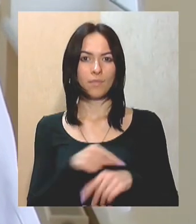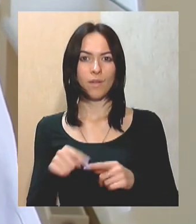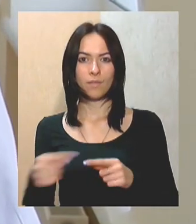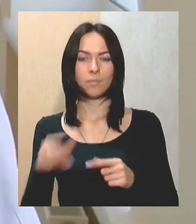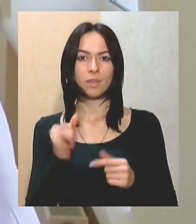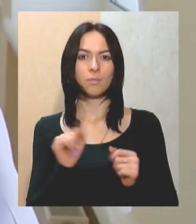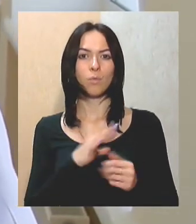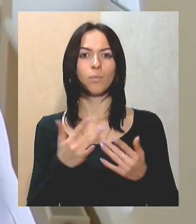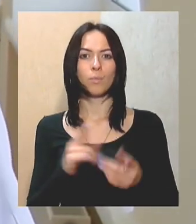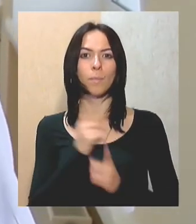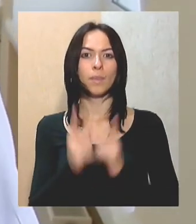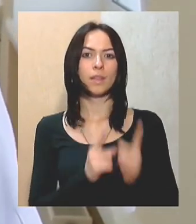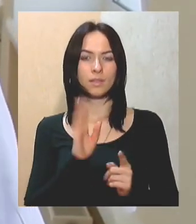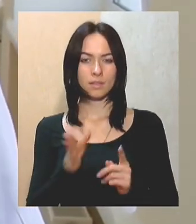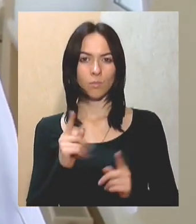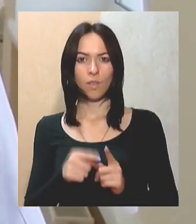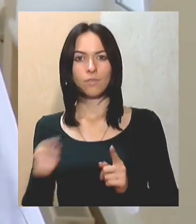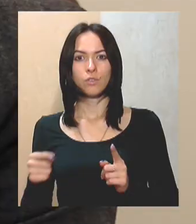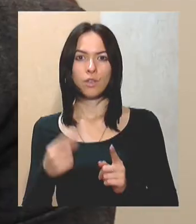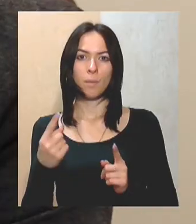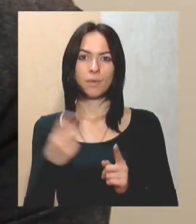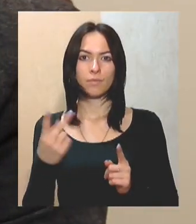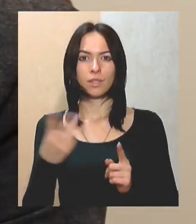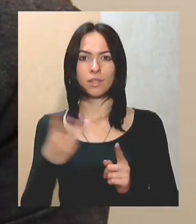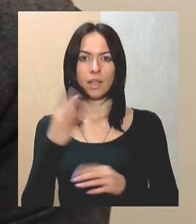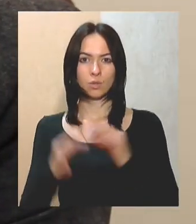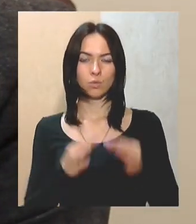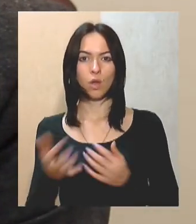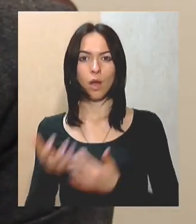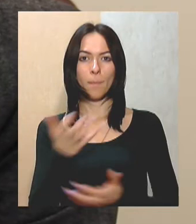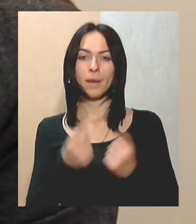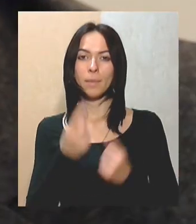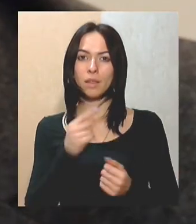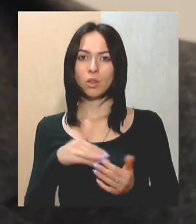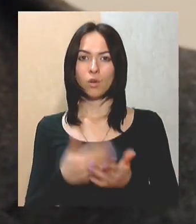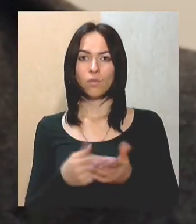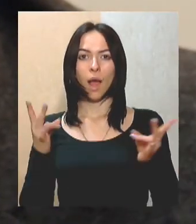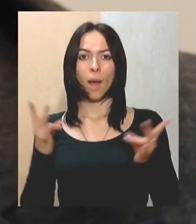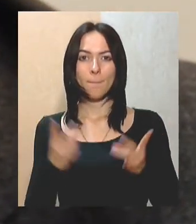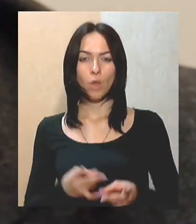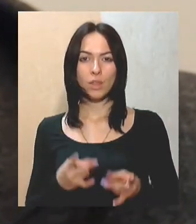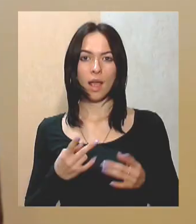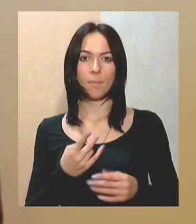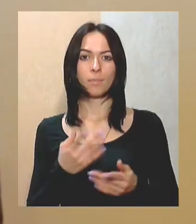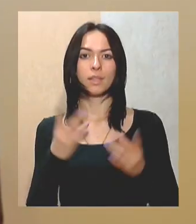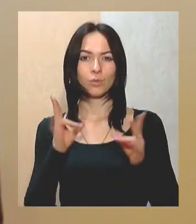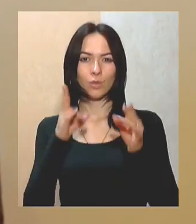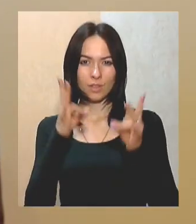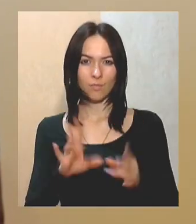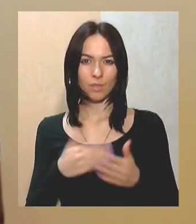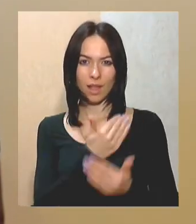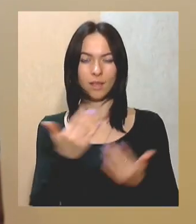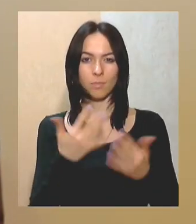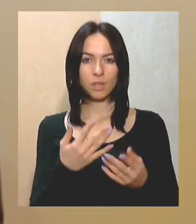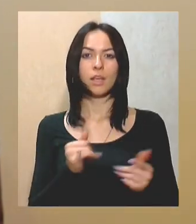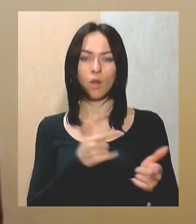змінятися в течение перших, вторих, третіх суток. Приймати кров для потреб травмованих медустанова готова і надалі. Про це розповів її головний